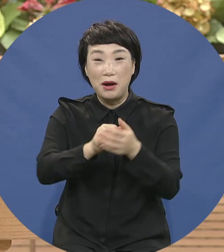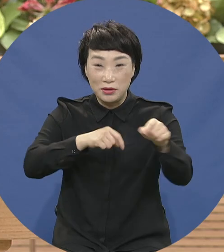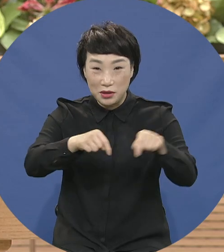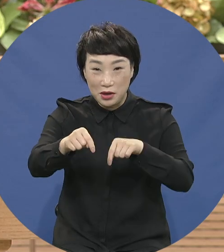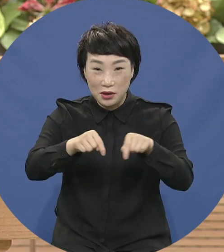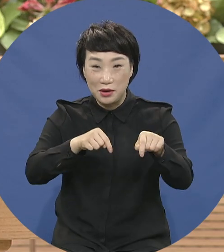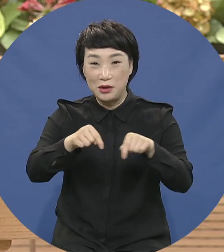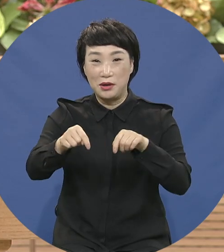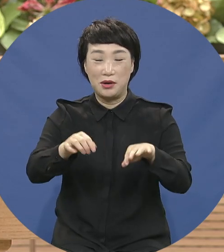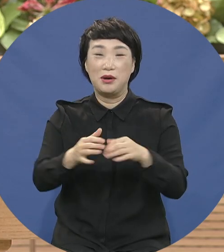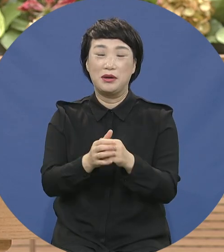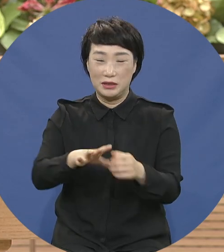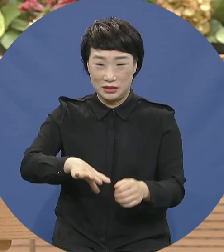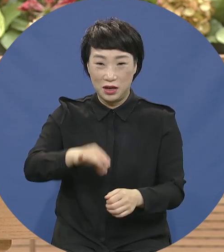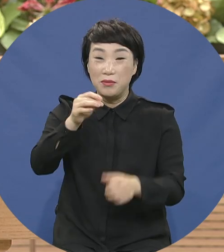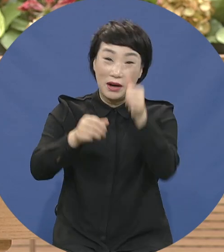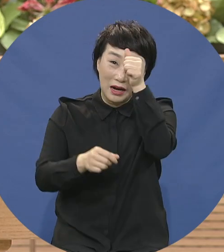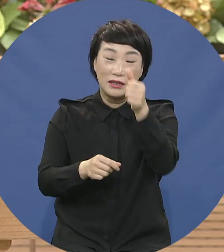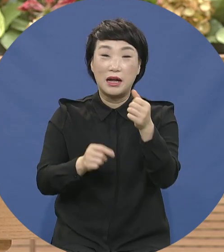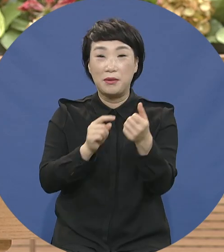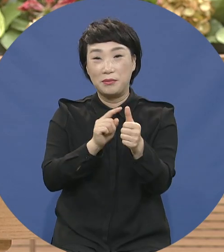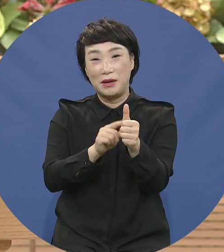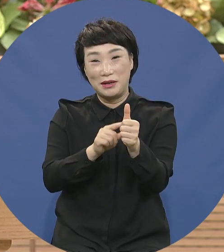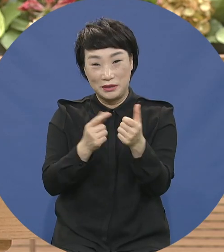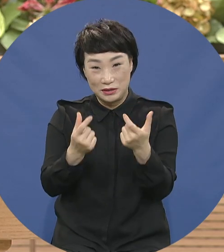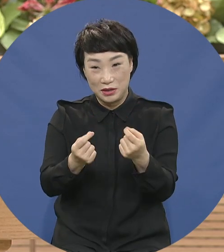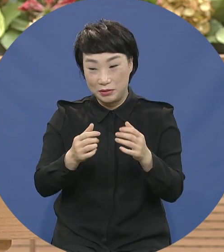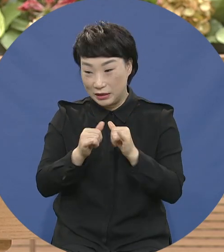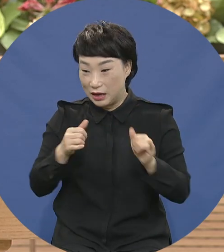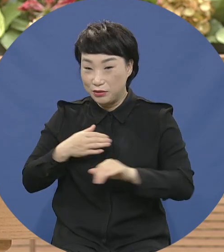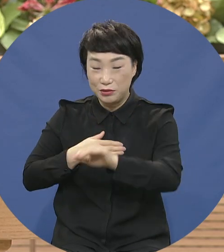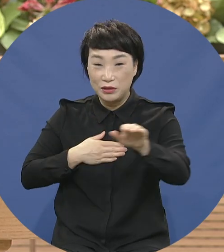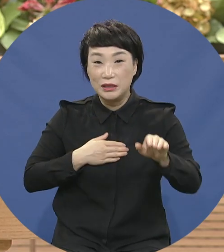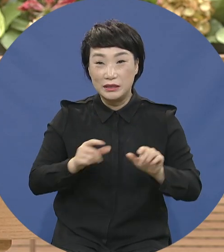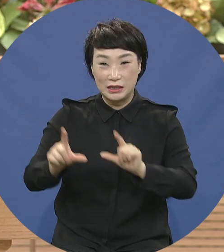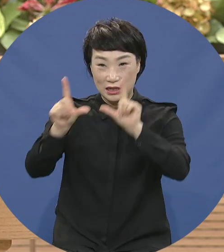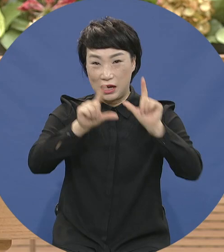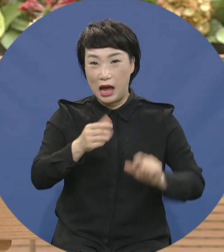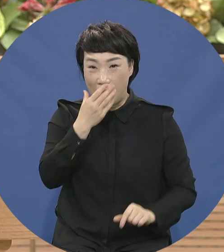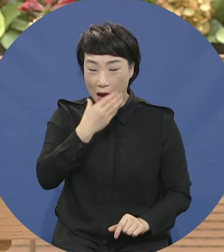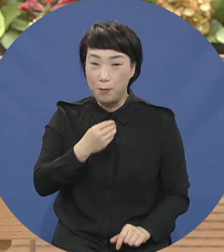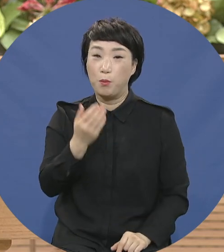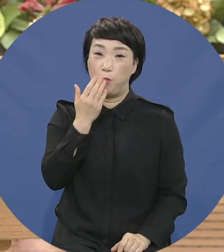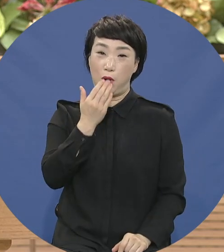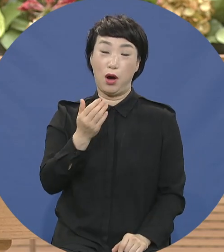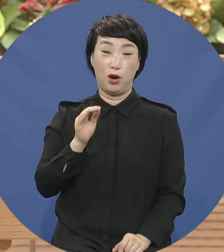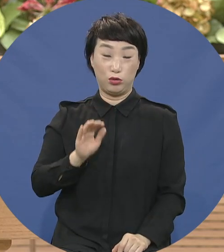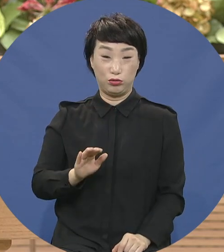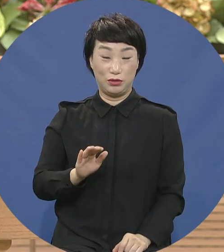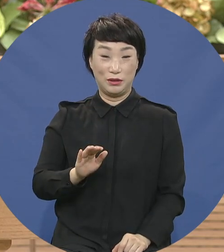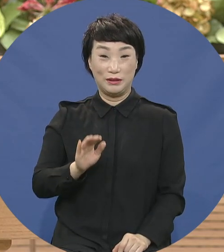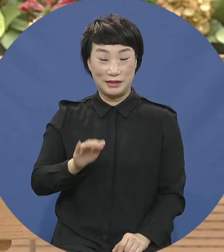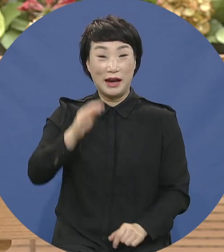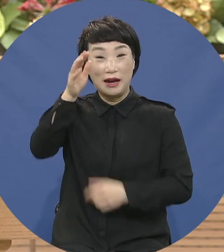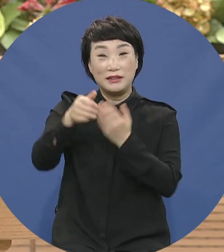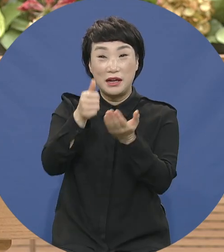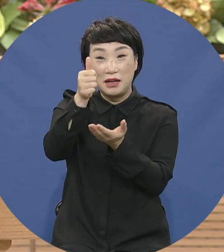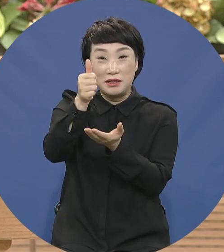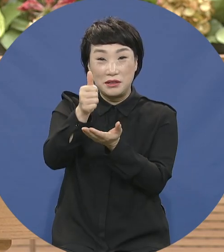다스리고 최초의 아담과처럼 그렇게 행복하게 살 수 있는데 그래서